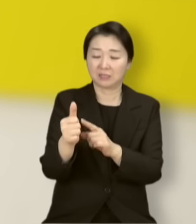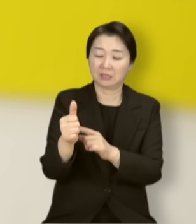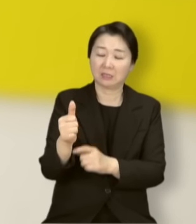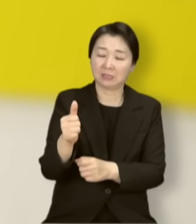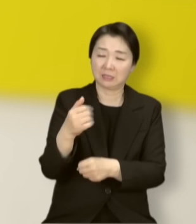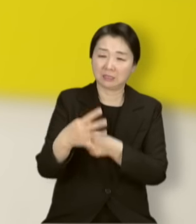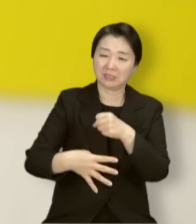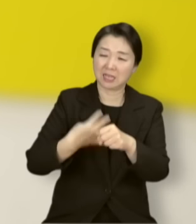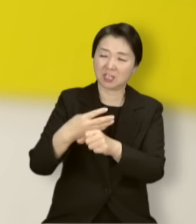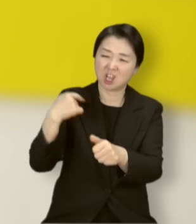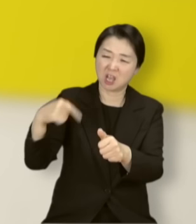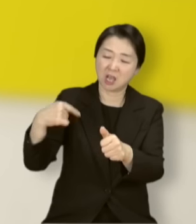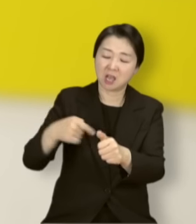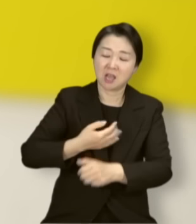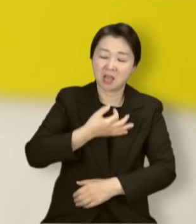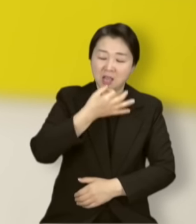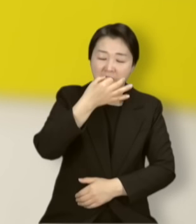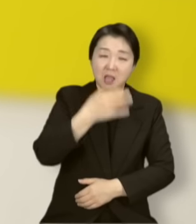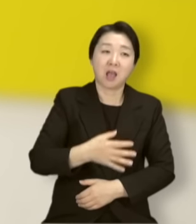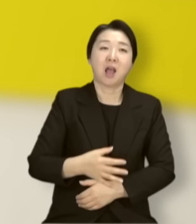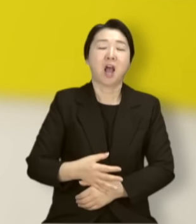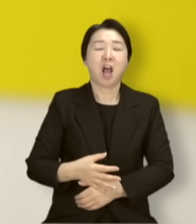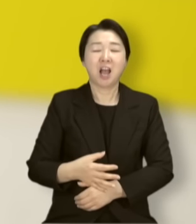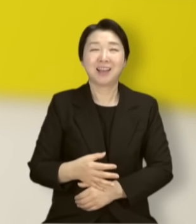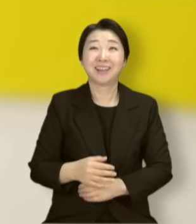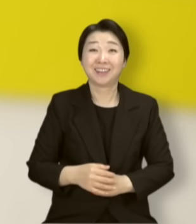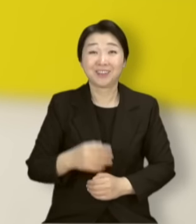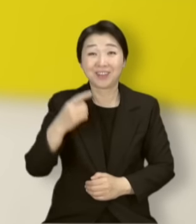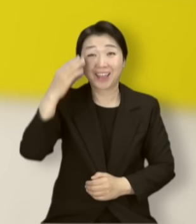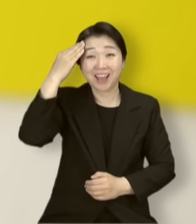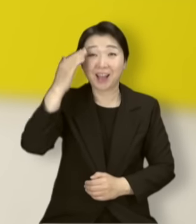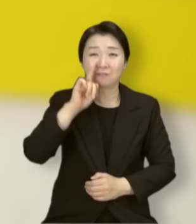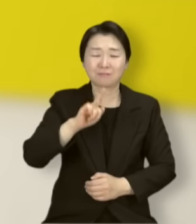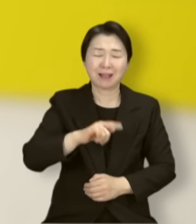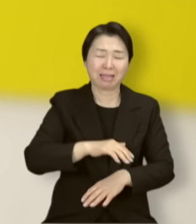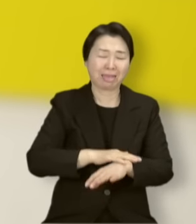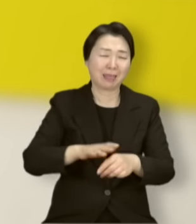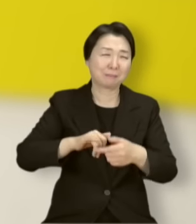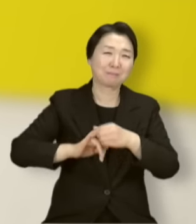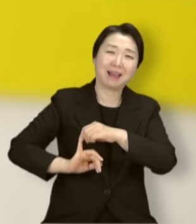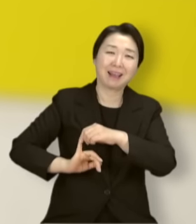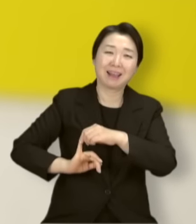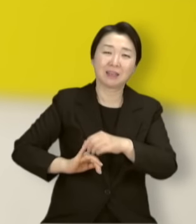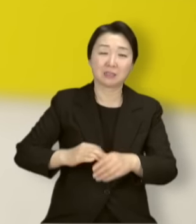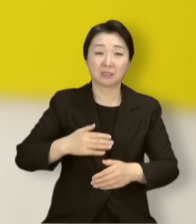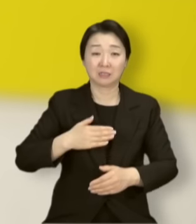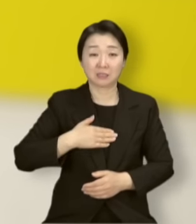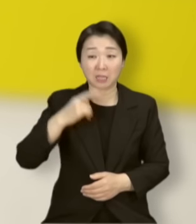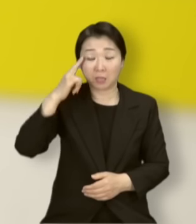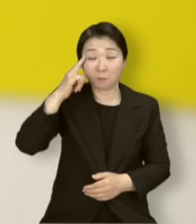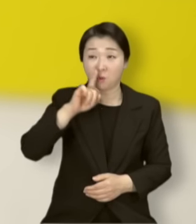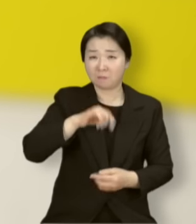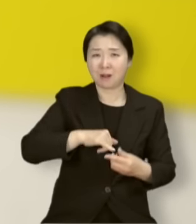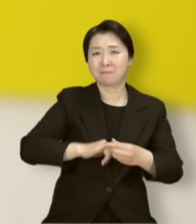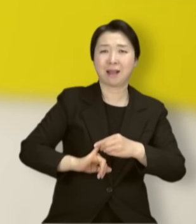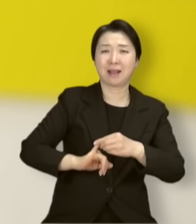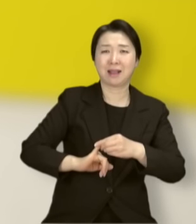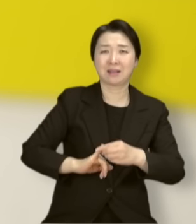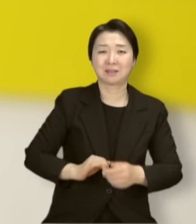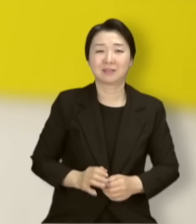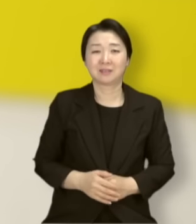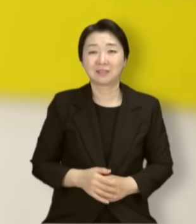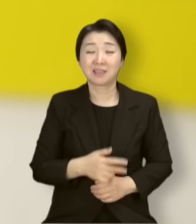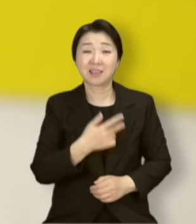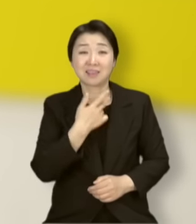진짜 힘들었습니다. 한국말을 제대로 못하고 네. 저는 몽골말을 못하고 네. 영어로